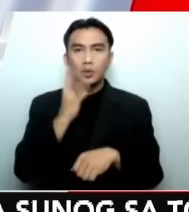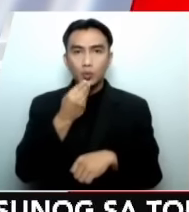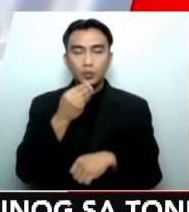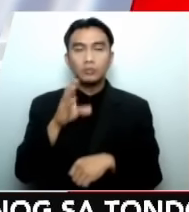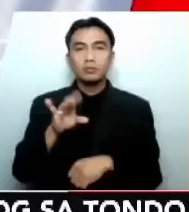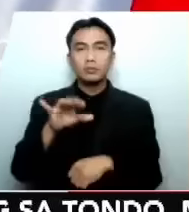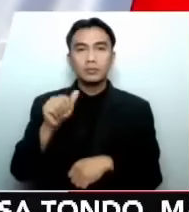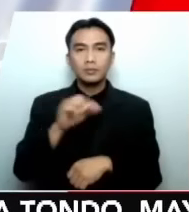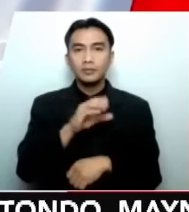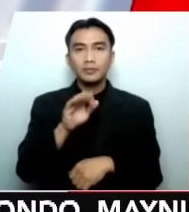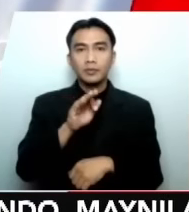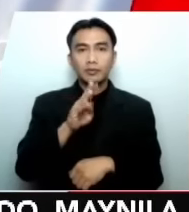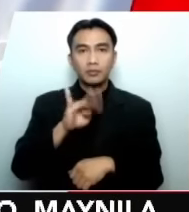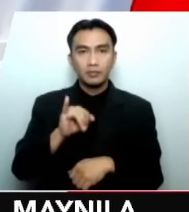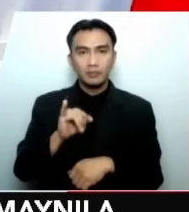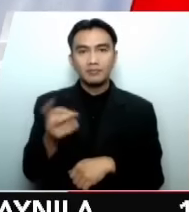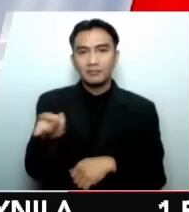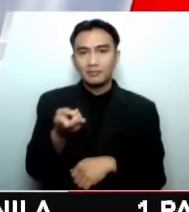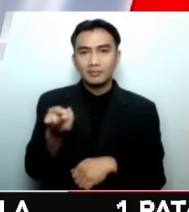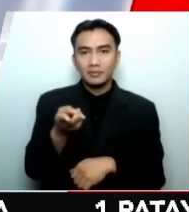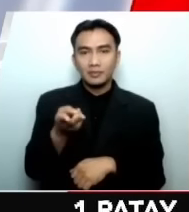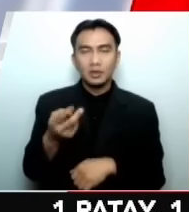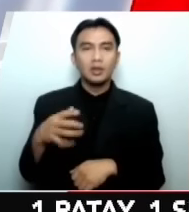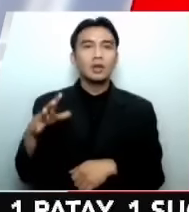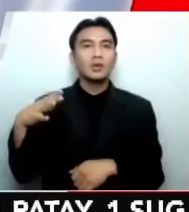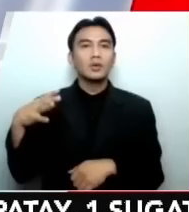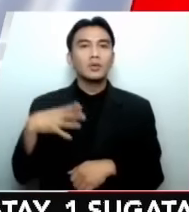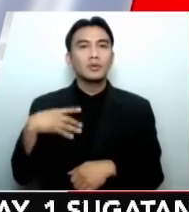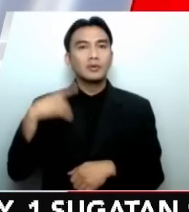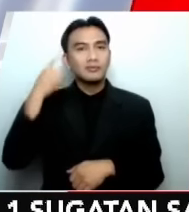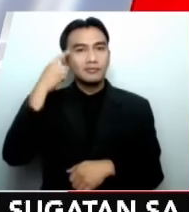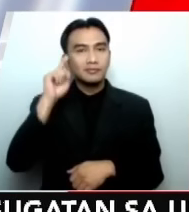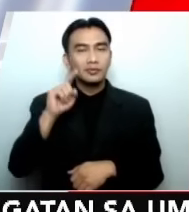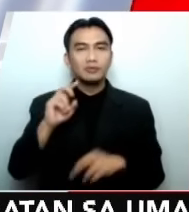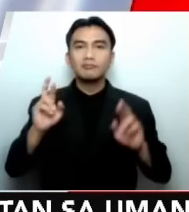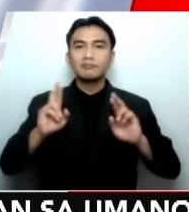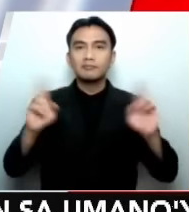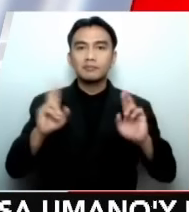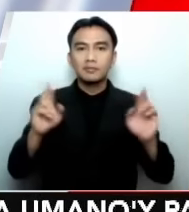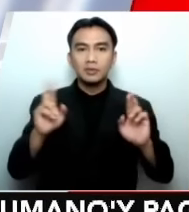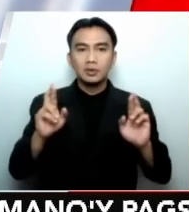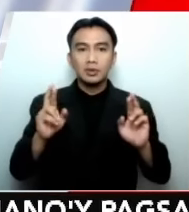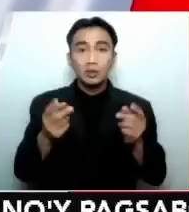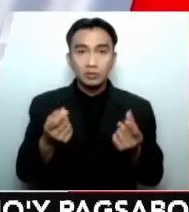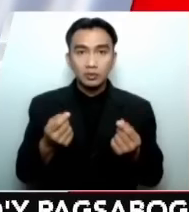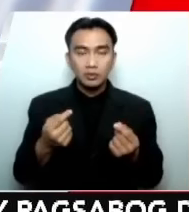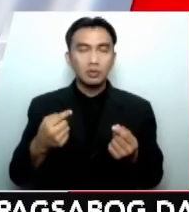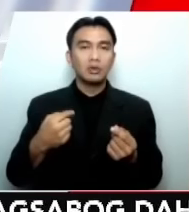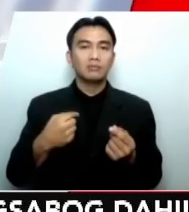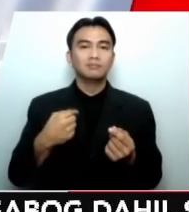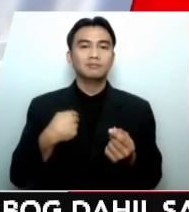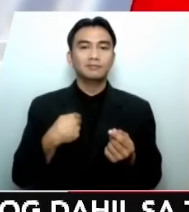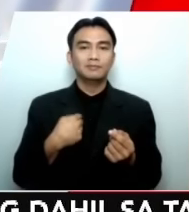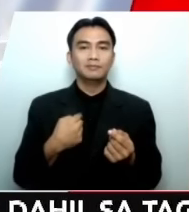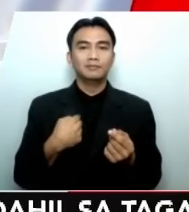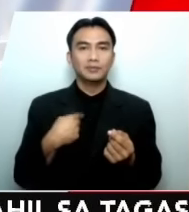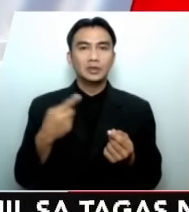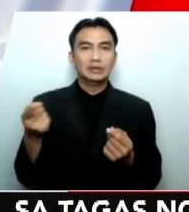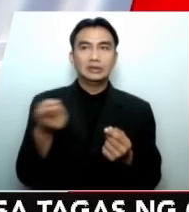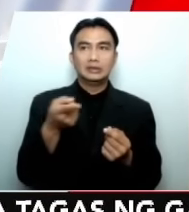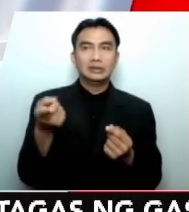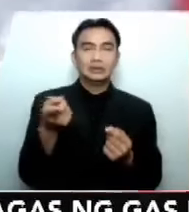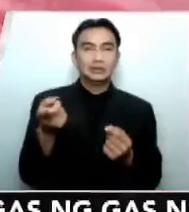FBI. Naghihintay na lang ng tamang pagkakataon upang ako ay kidnapin o